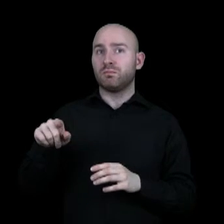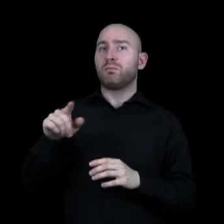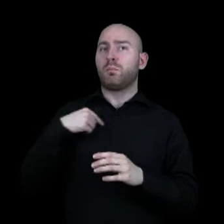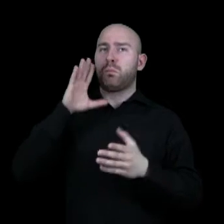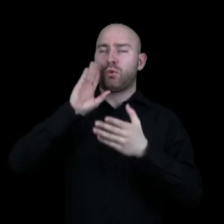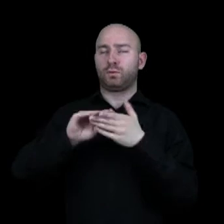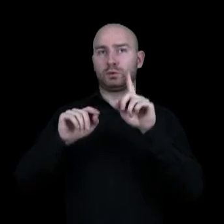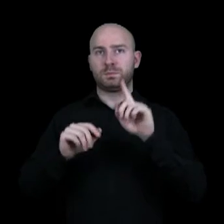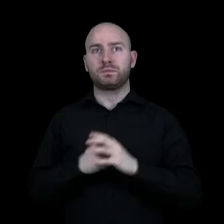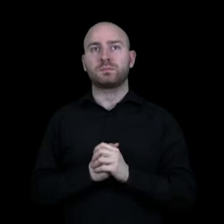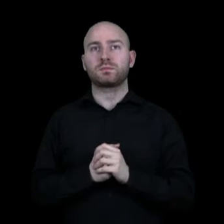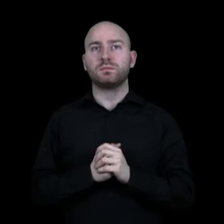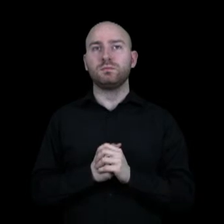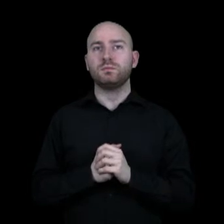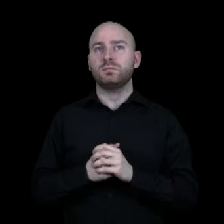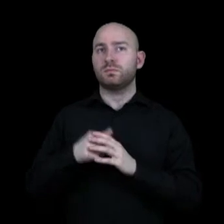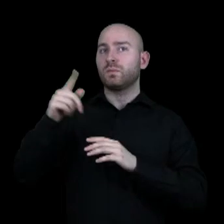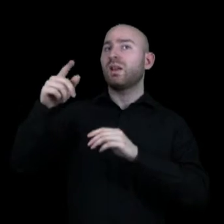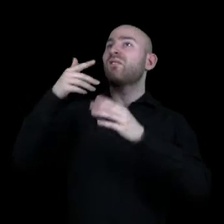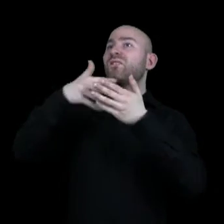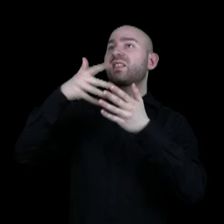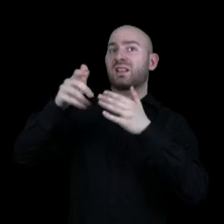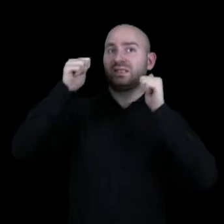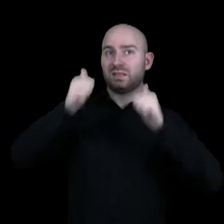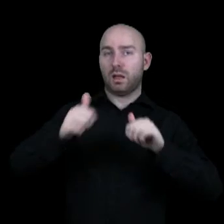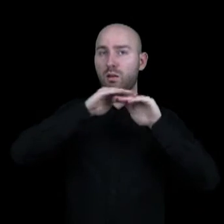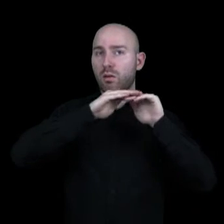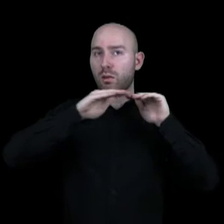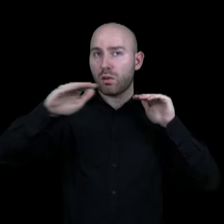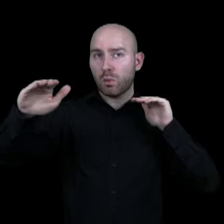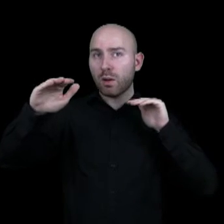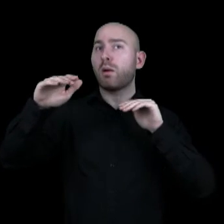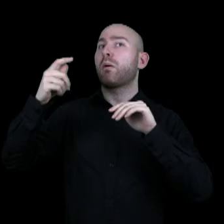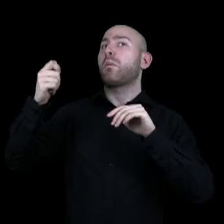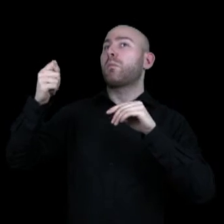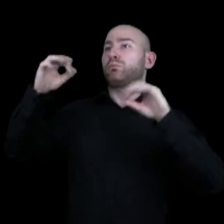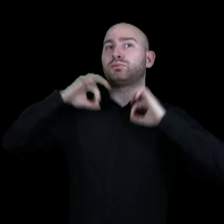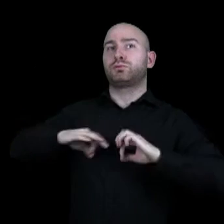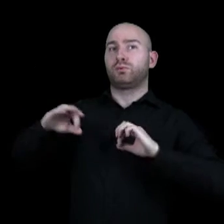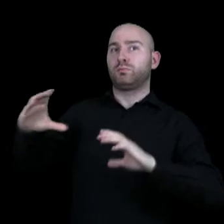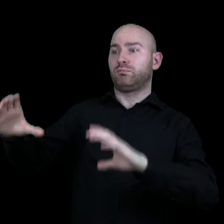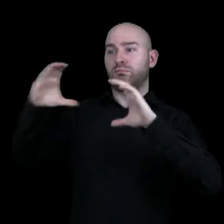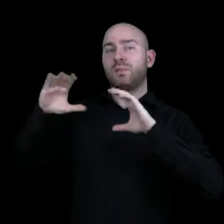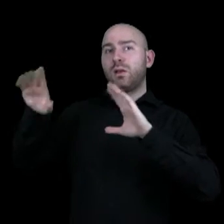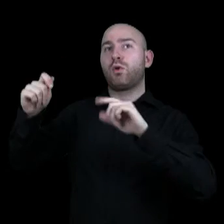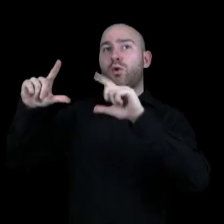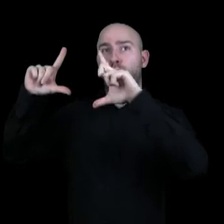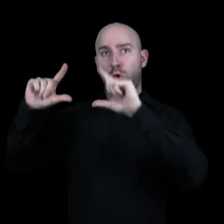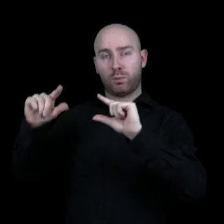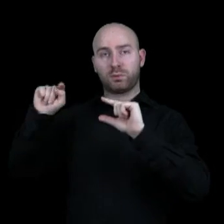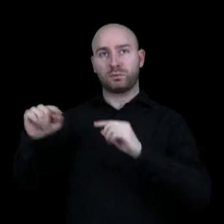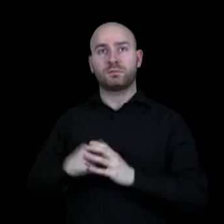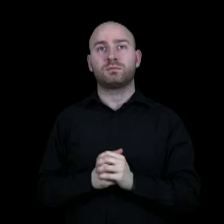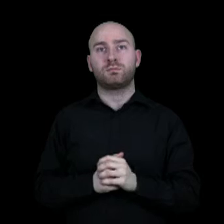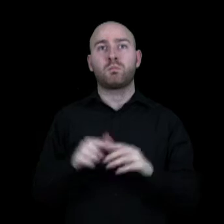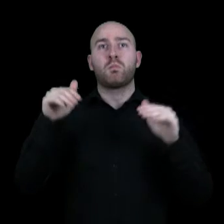Powtarzam, zrobią to utrzymując stałe wydatki i obniżając przychody, co jest możliwe tylko na drodze dalszego zadłużania się.